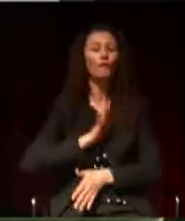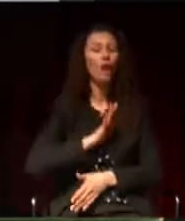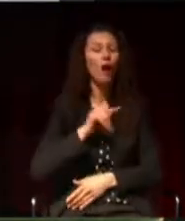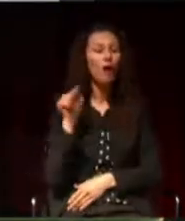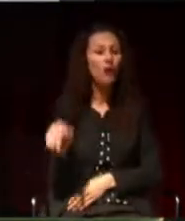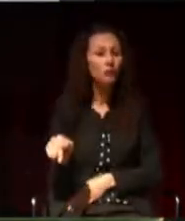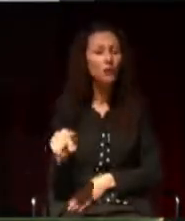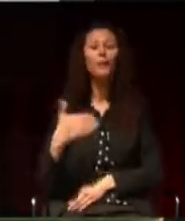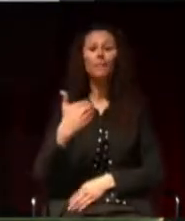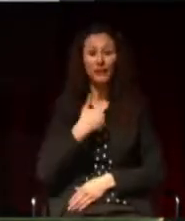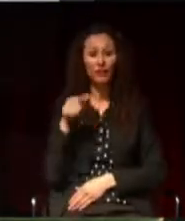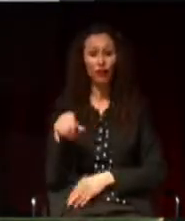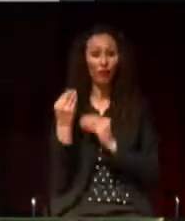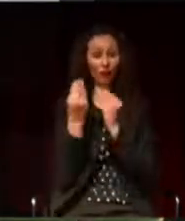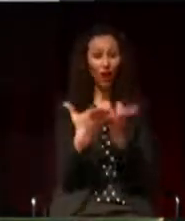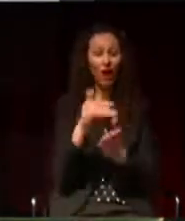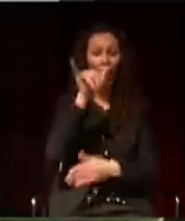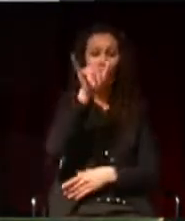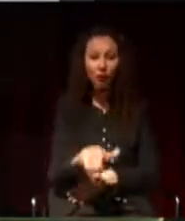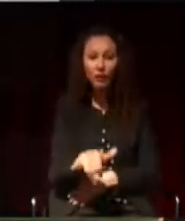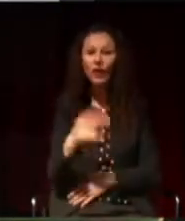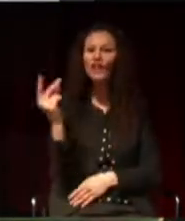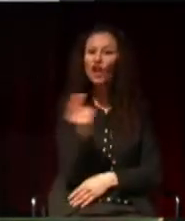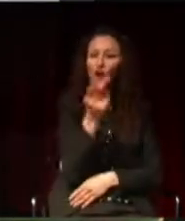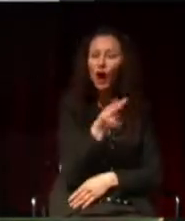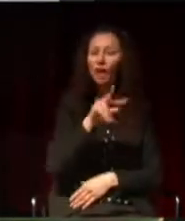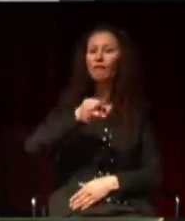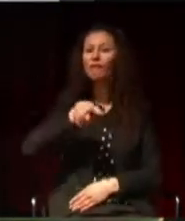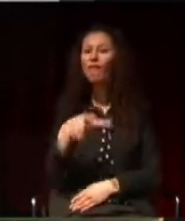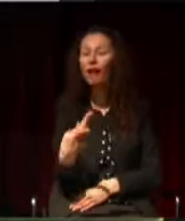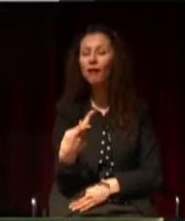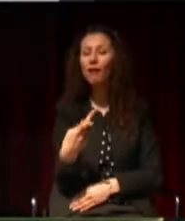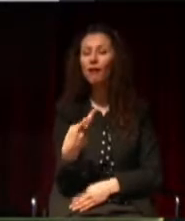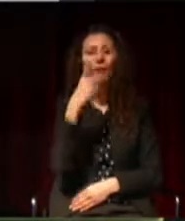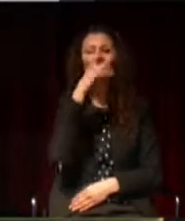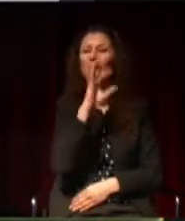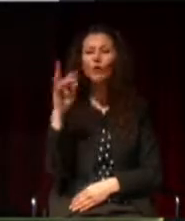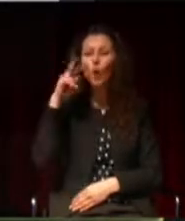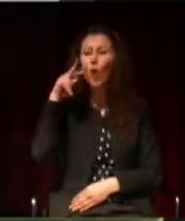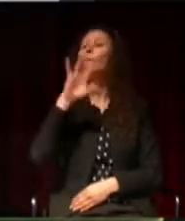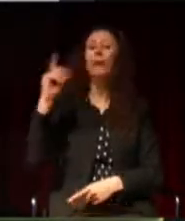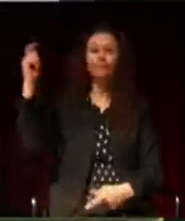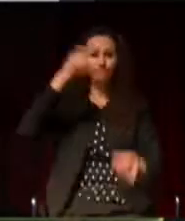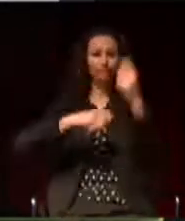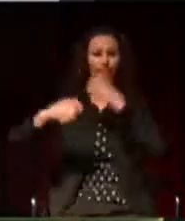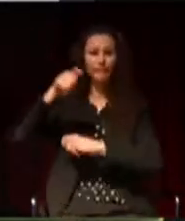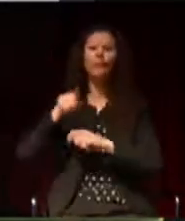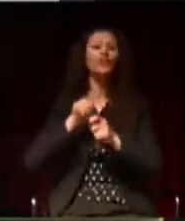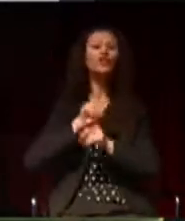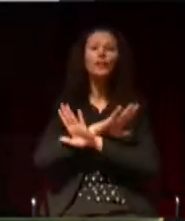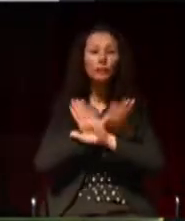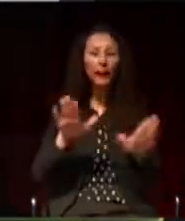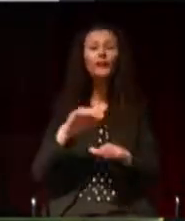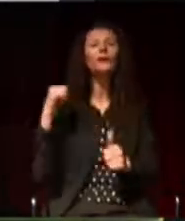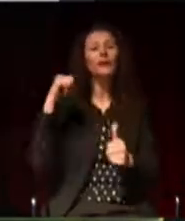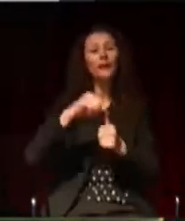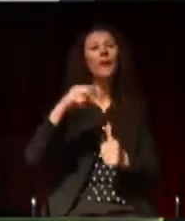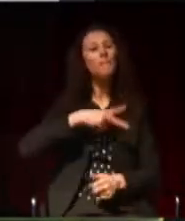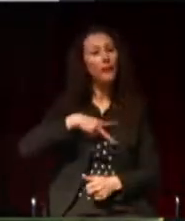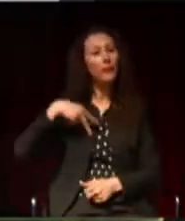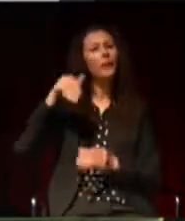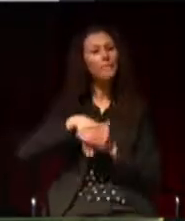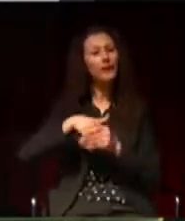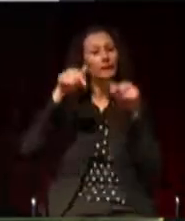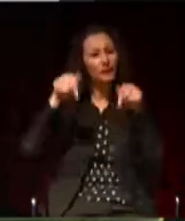biz bu verilen haklar kaçak veya kimse görmeden yapılmış işler değil. Yine bu belediye